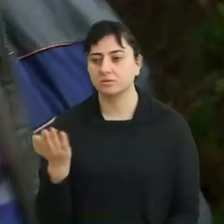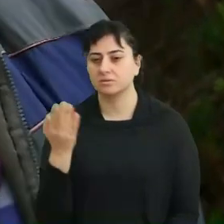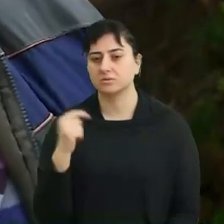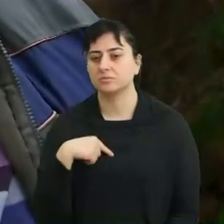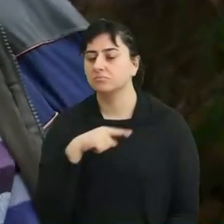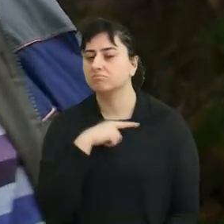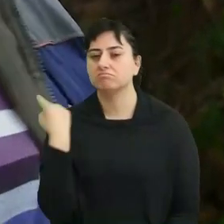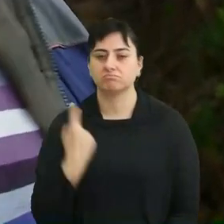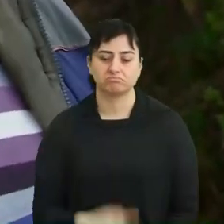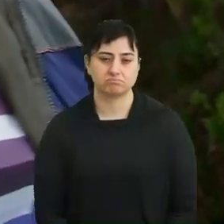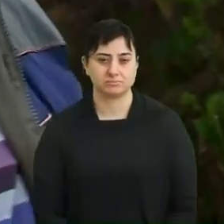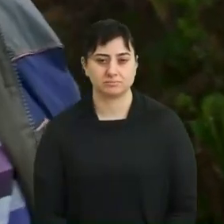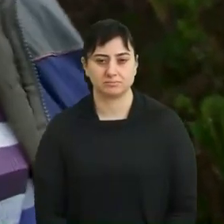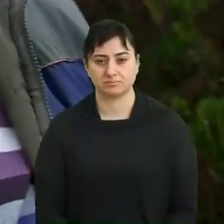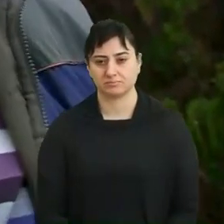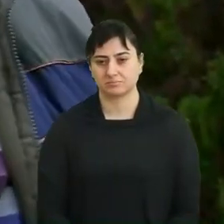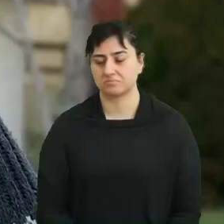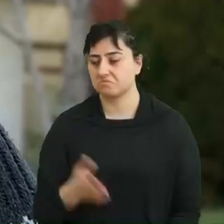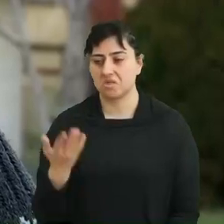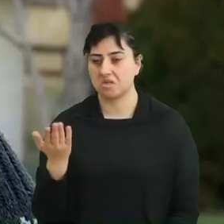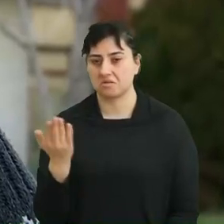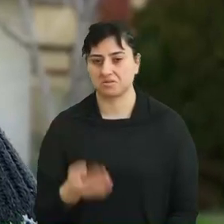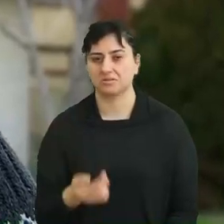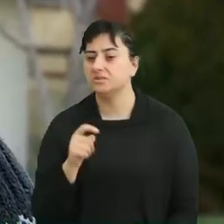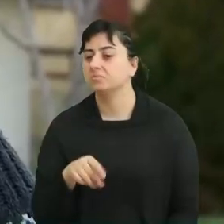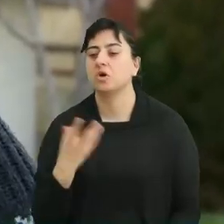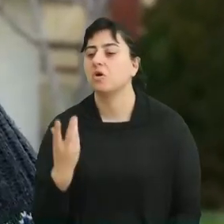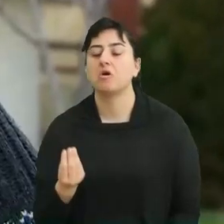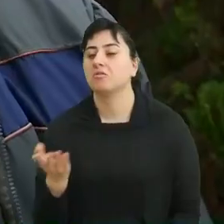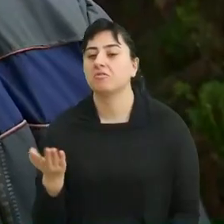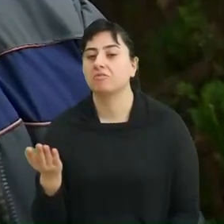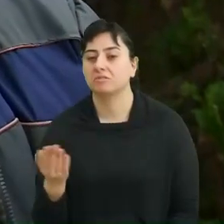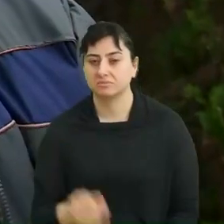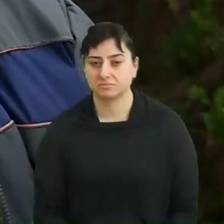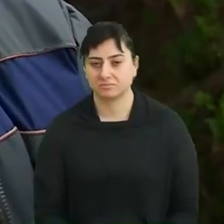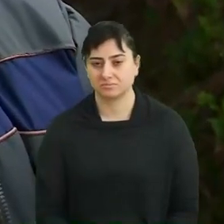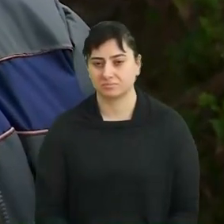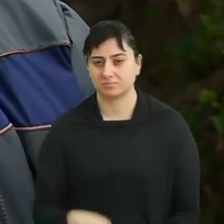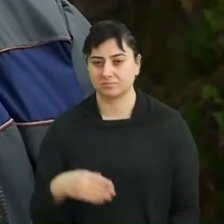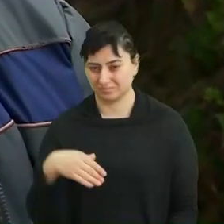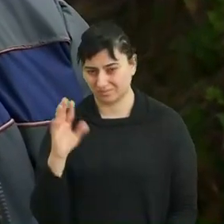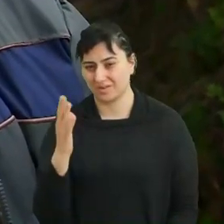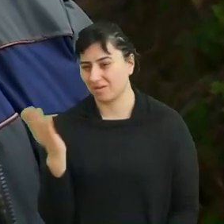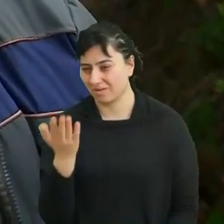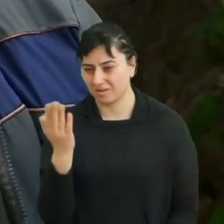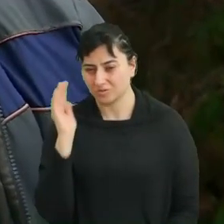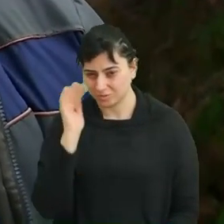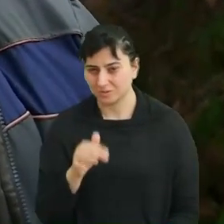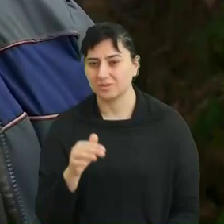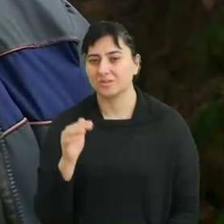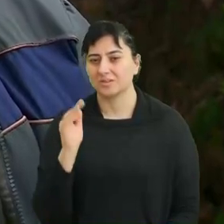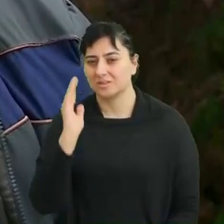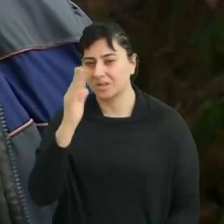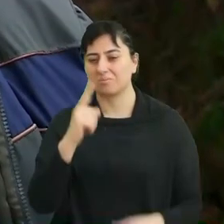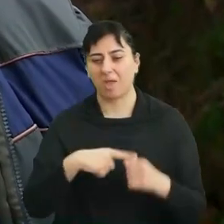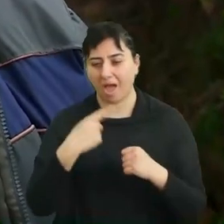davranmıyordum. Sirisinye falan demiyordum. Ne oldu? Ha? Halbuki ne güzel olurdu değil mi? Ha? Giderdin